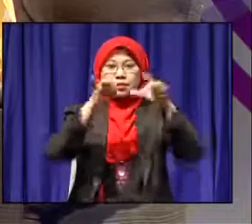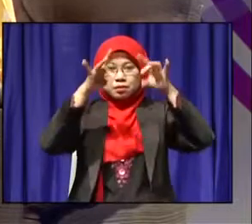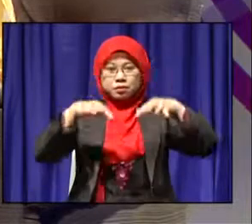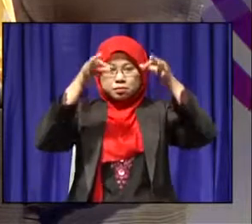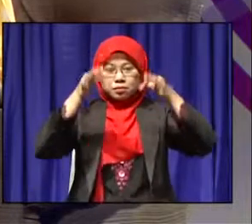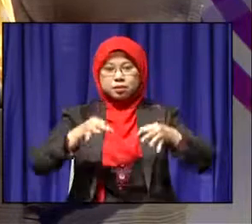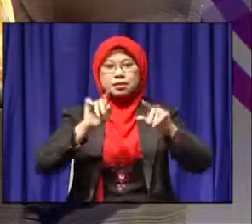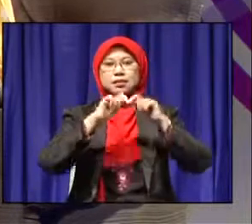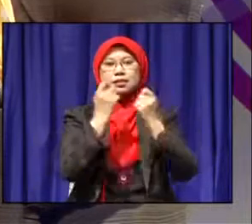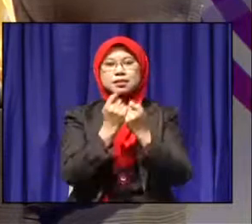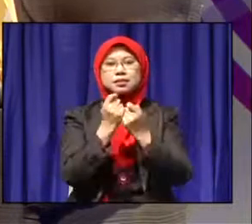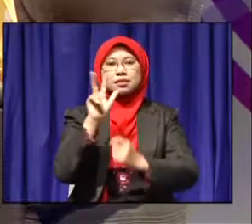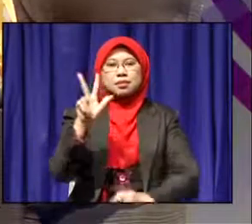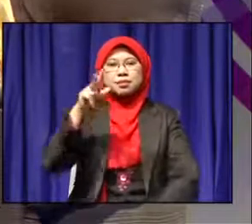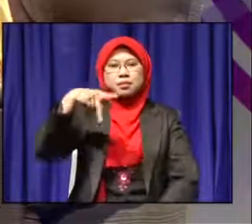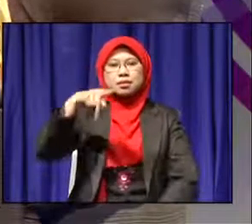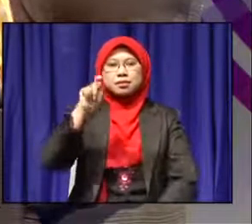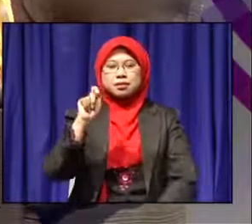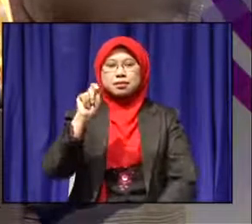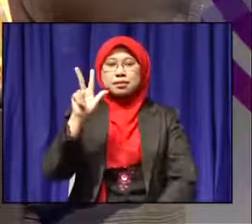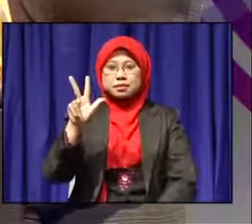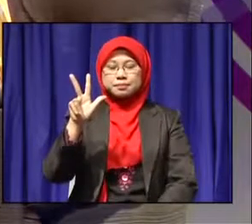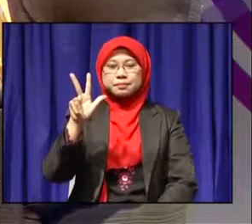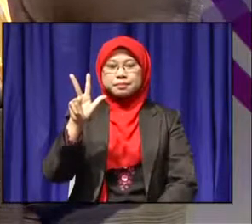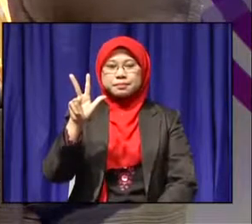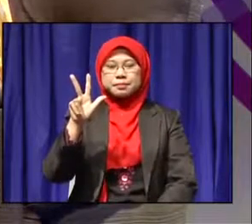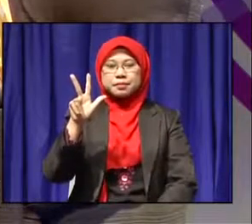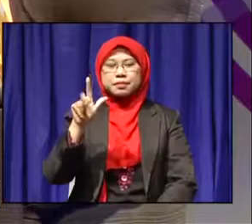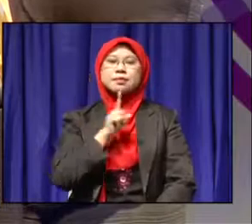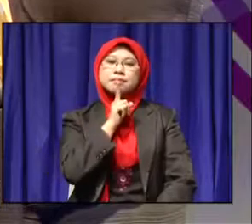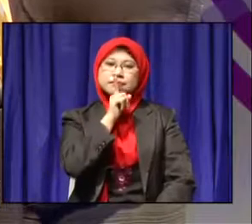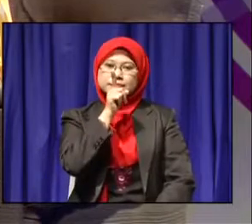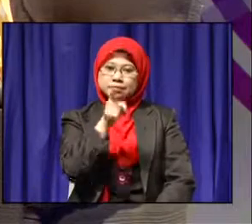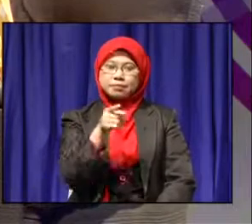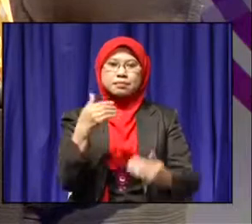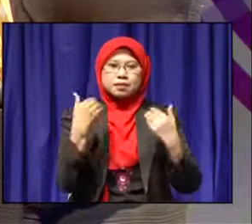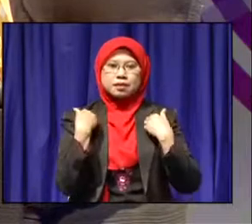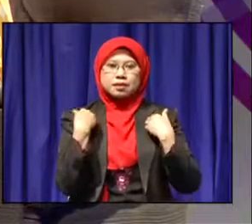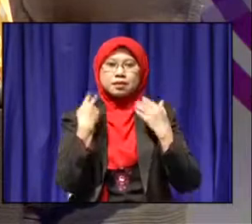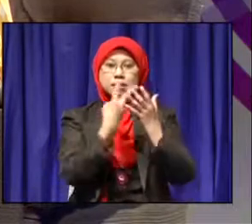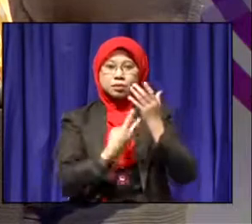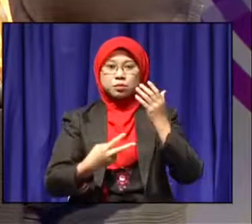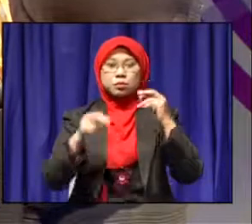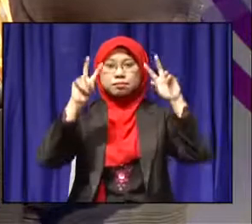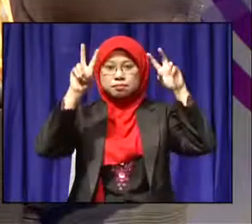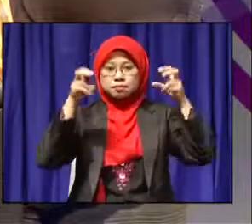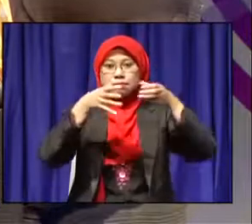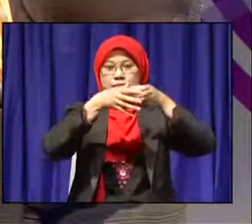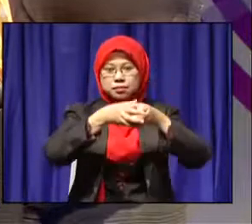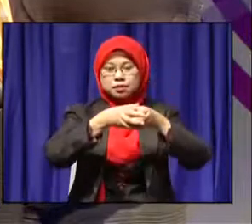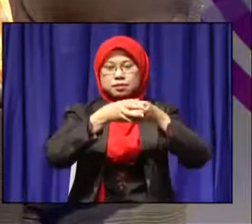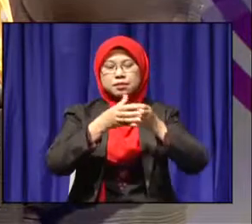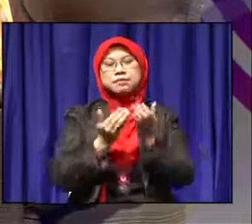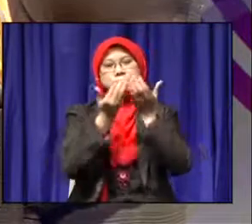T3 pentaksiran P3D lah Jadi sebenarnya terdapat 2pcs mata pelajaran yang